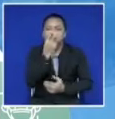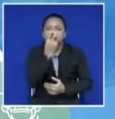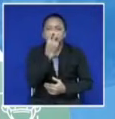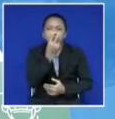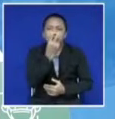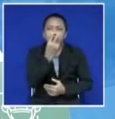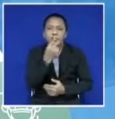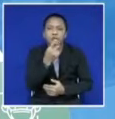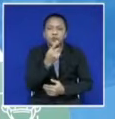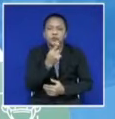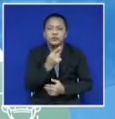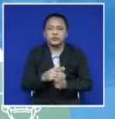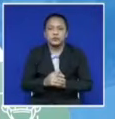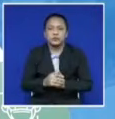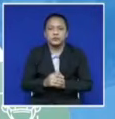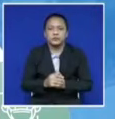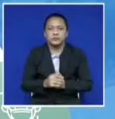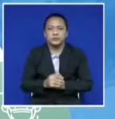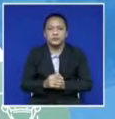าก